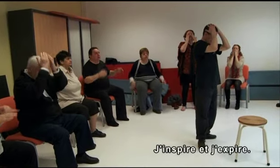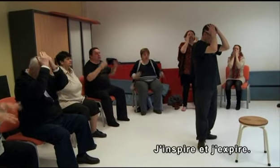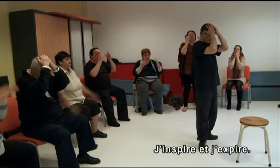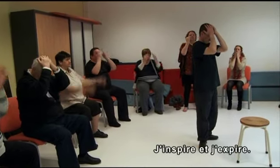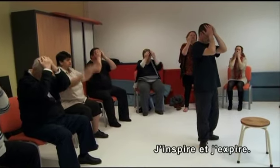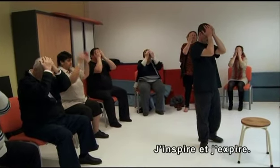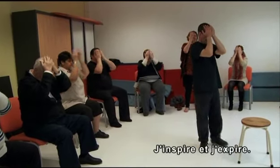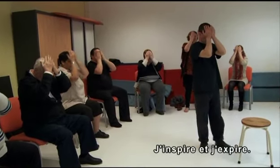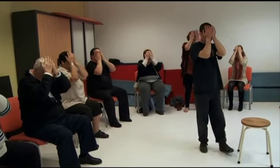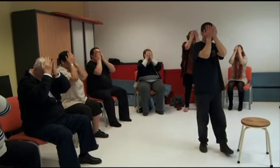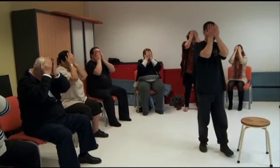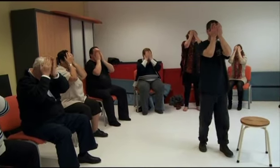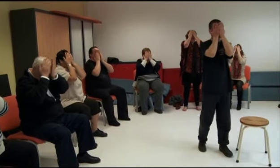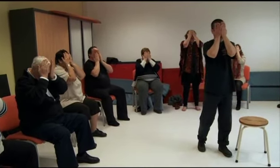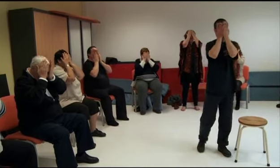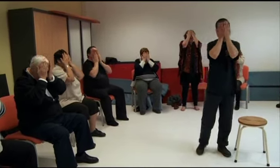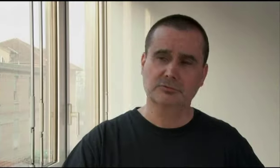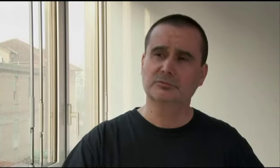J'inspire et j'expire.